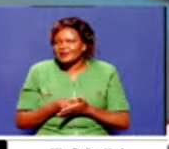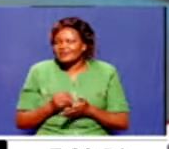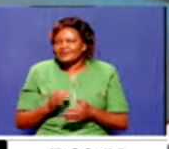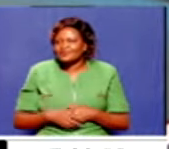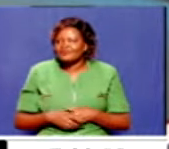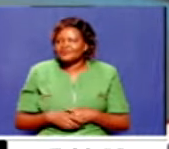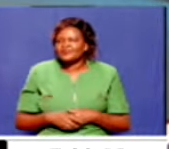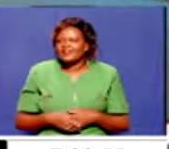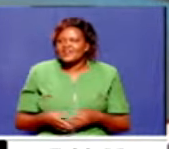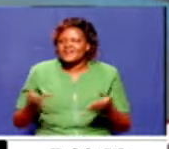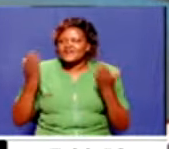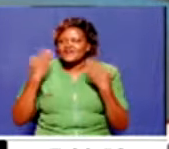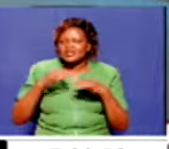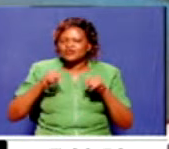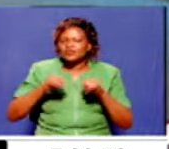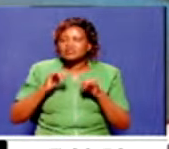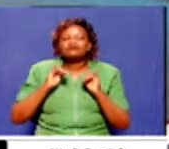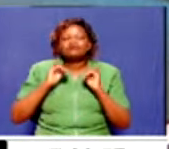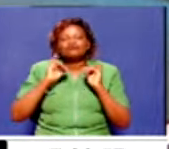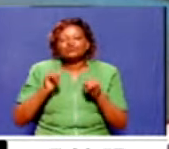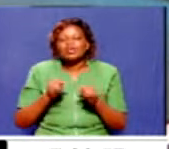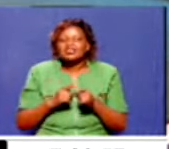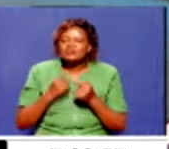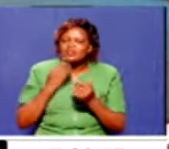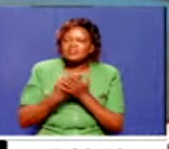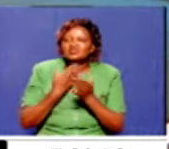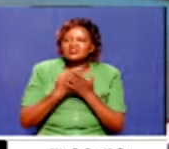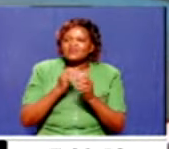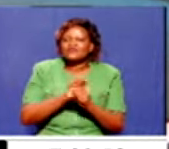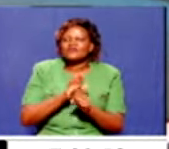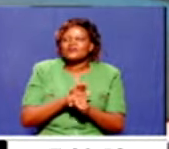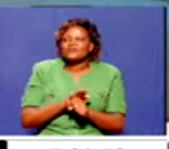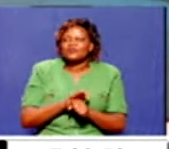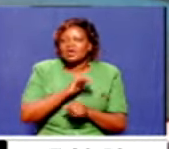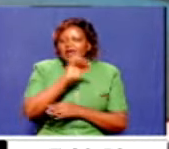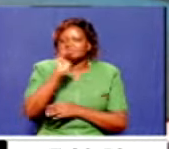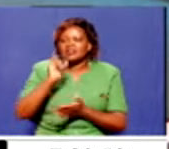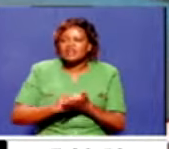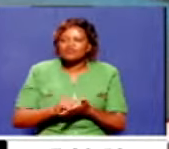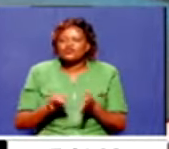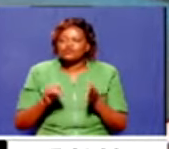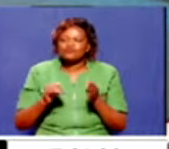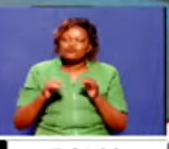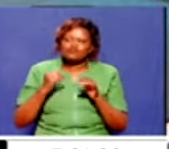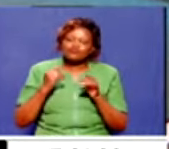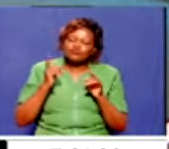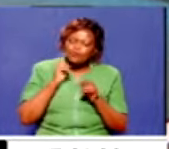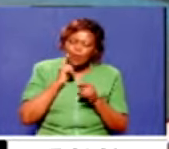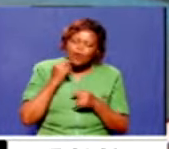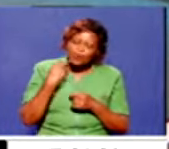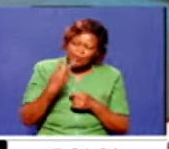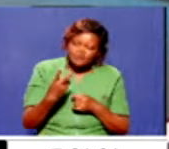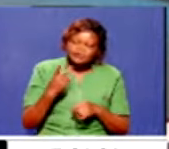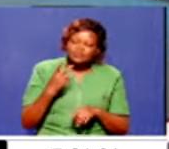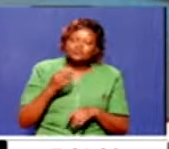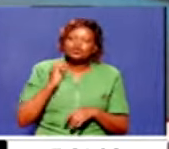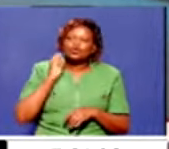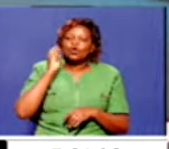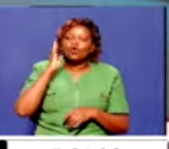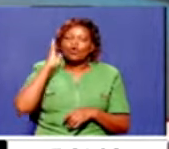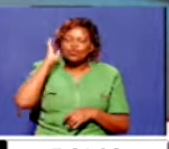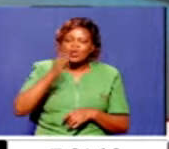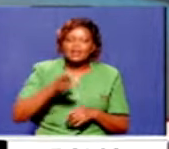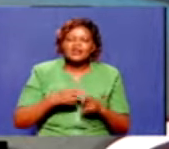Tumefika mwisho kwa leo. Tunashukuru sana. Tunaomba uungane nasi tena hapo kesho panapo majaliwa yake Mwenyezi Mungu. Naitwa